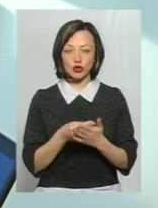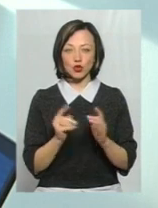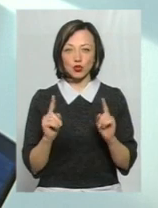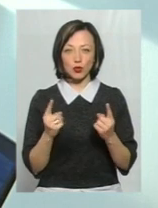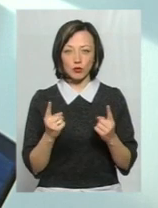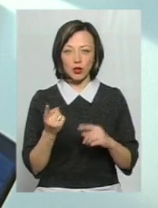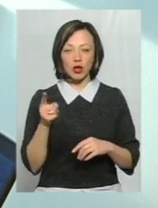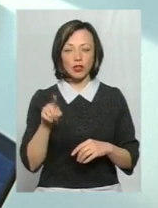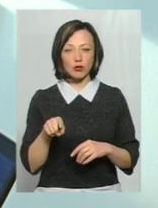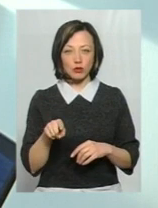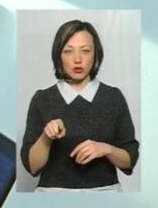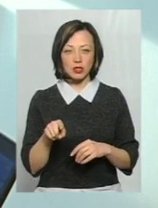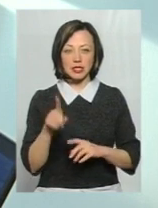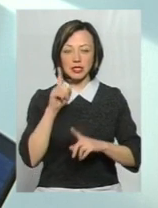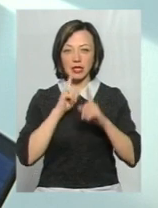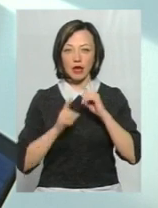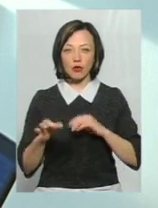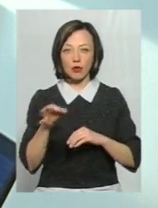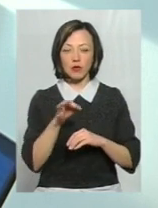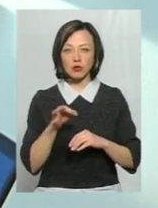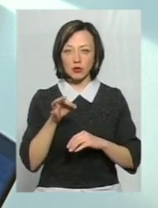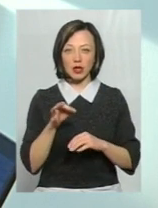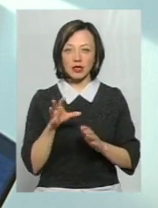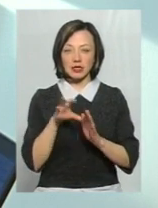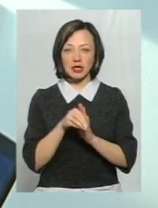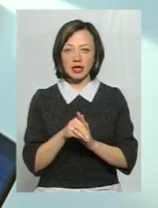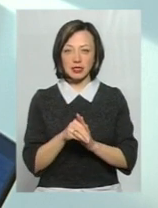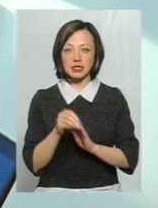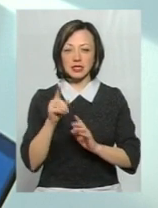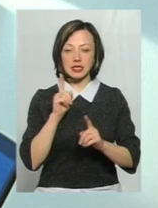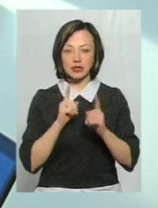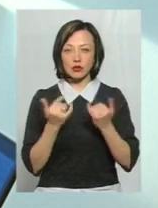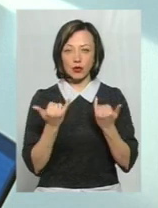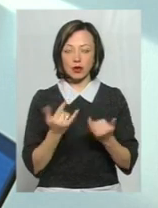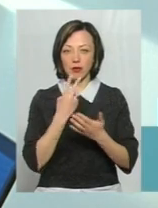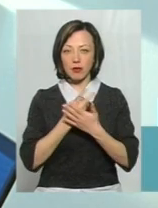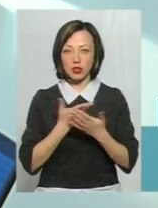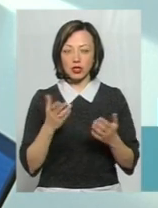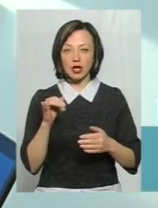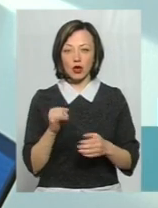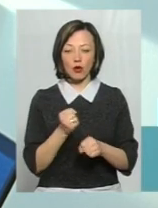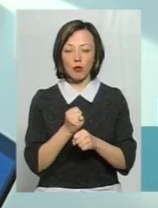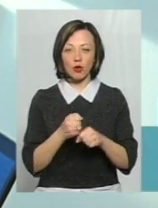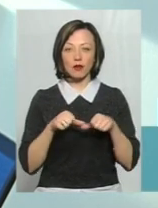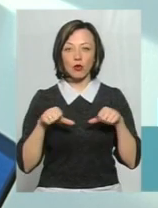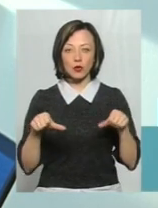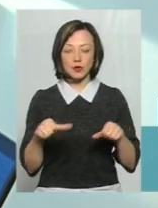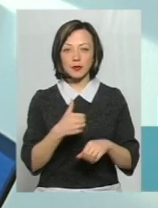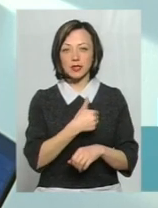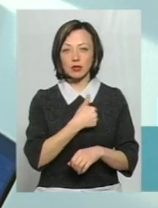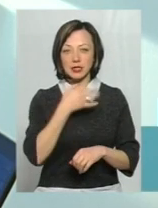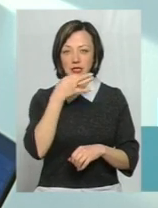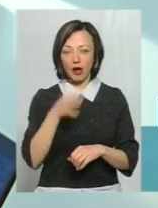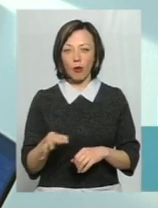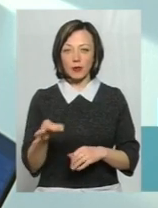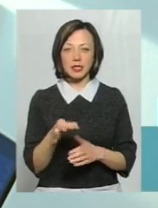що сесія обласної ради складається з пленарного засідання, яке сьогодні ви бачили, і безумовно робота в комісії. Я хотів би сказати, що